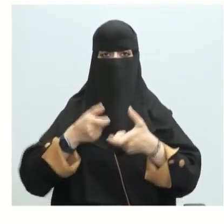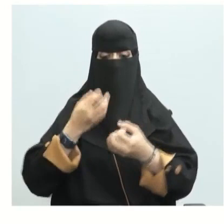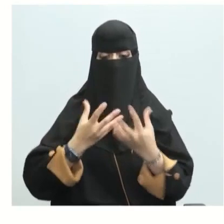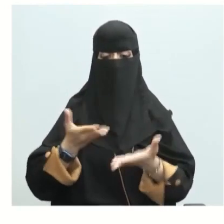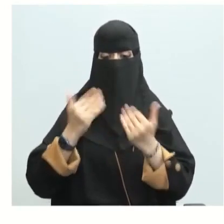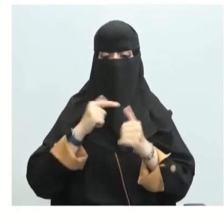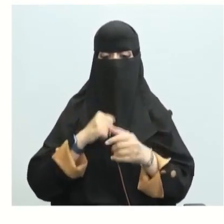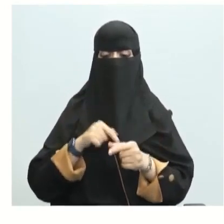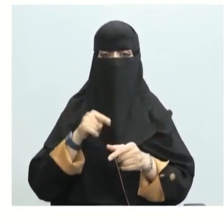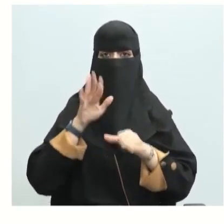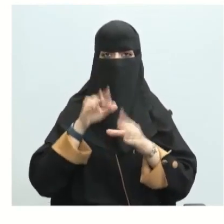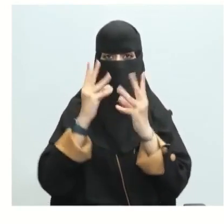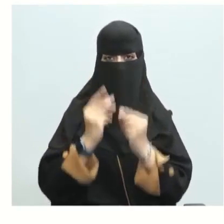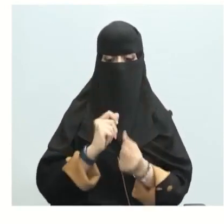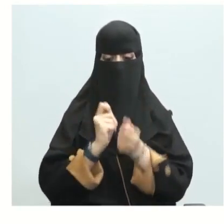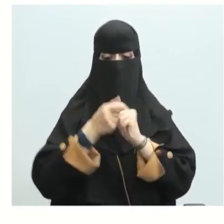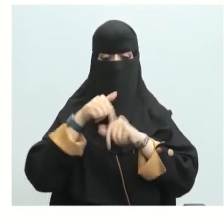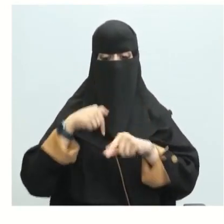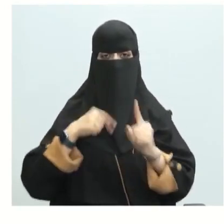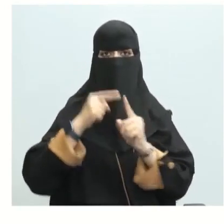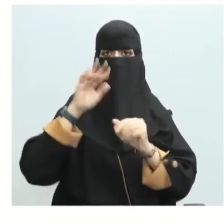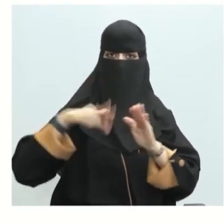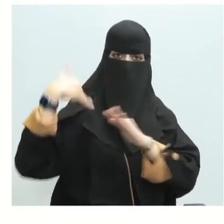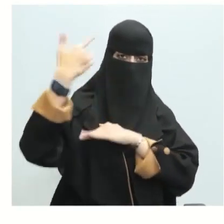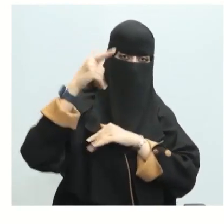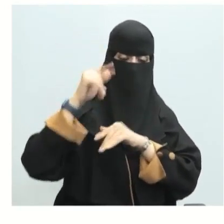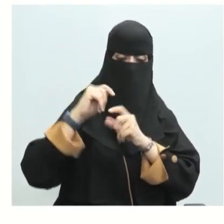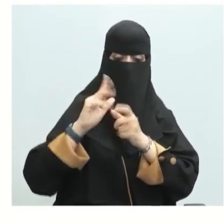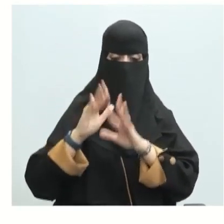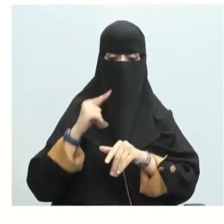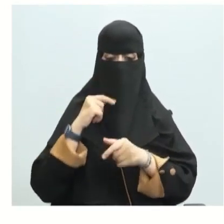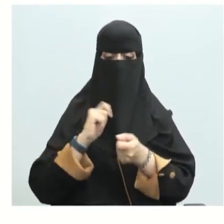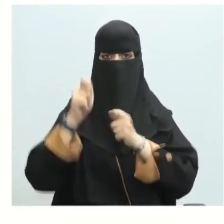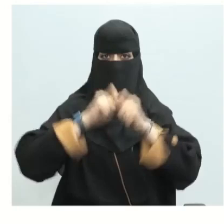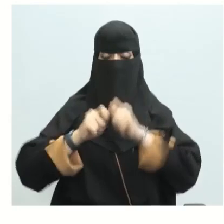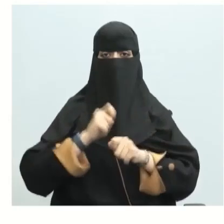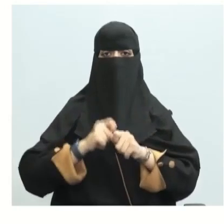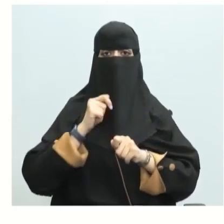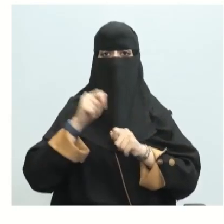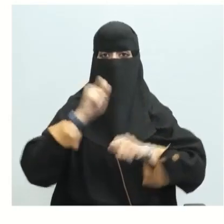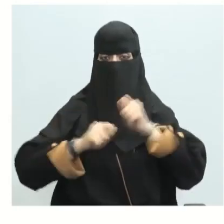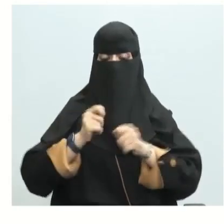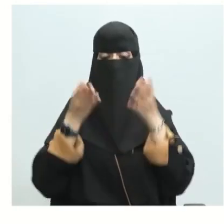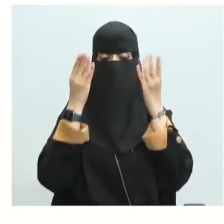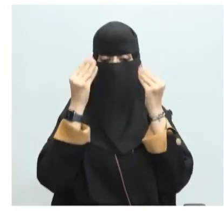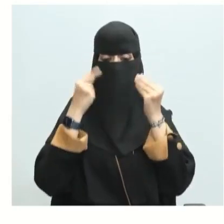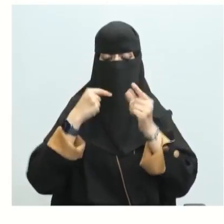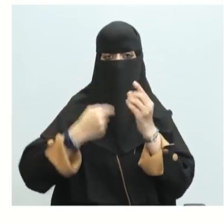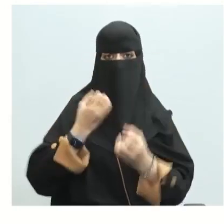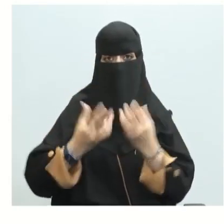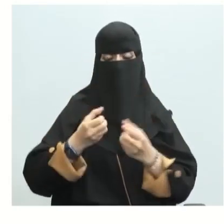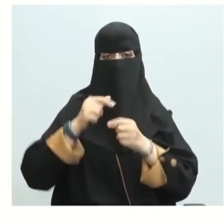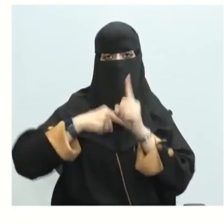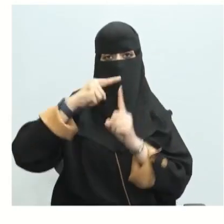الكيميائيه الحراريه والهدف الرابع باذن الله في الحصص القادمه تحسب التغير في المحتوى الحراري للتفاعل باستعمال بيانات